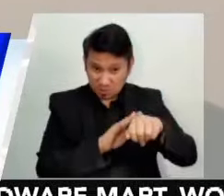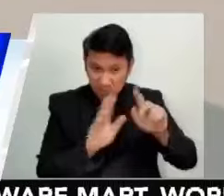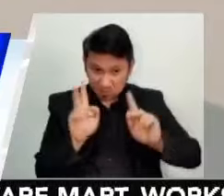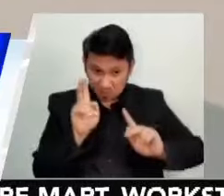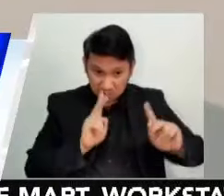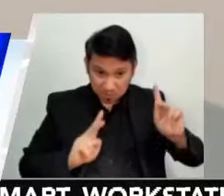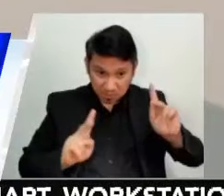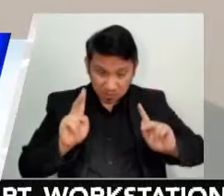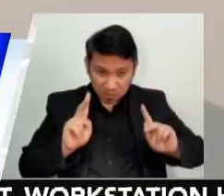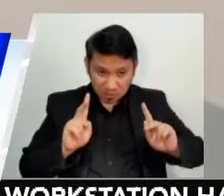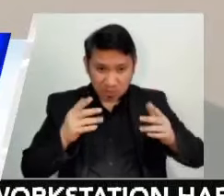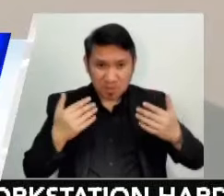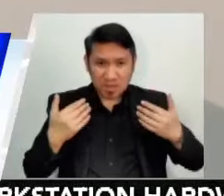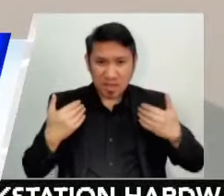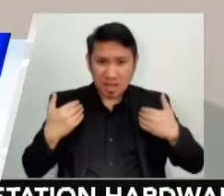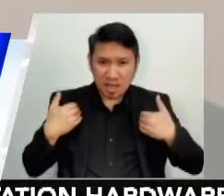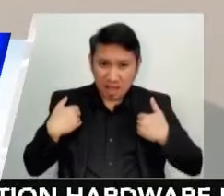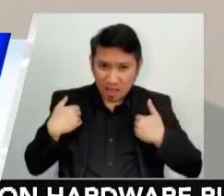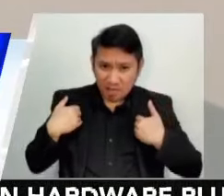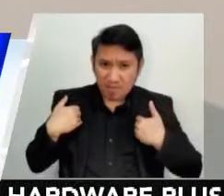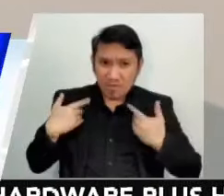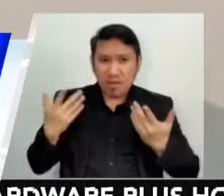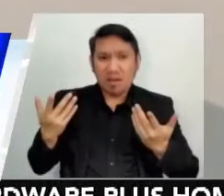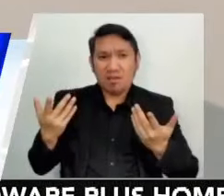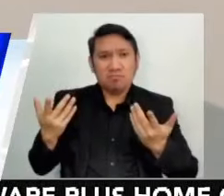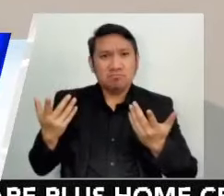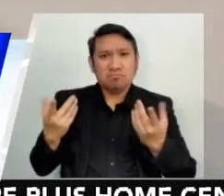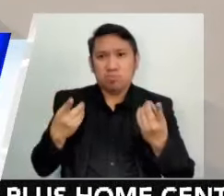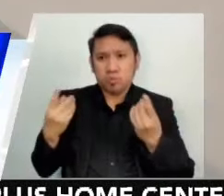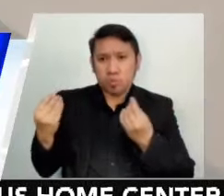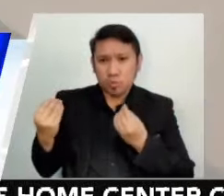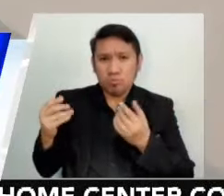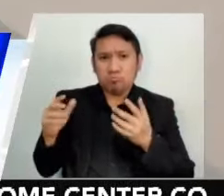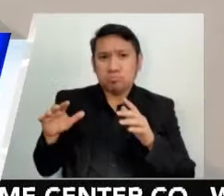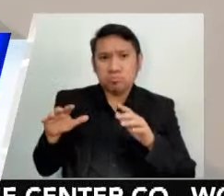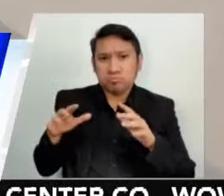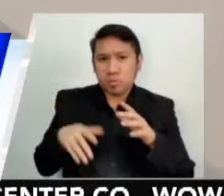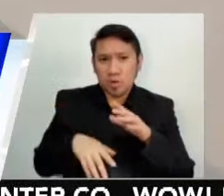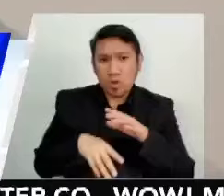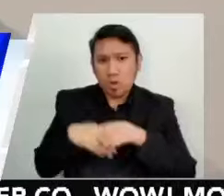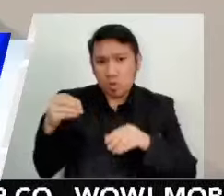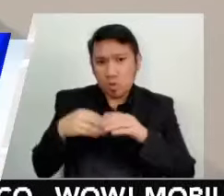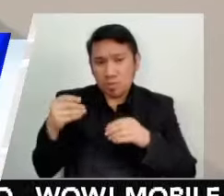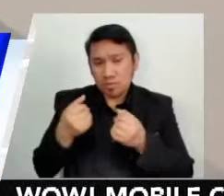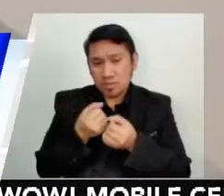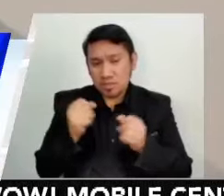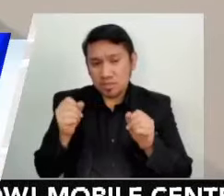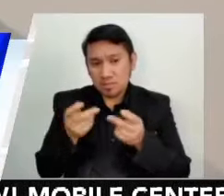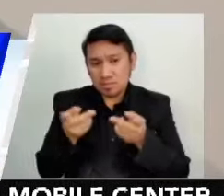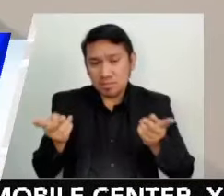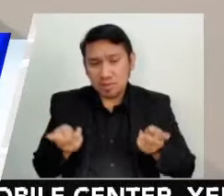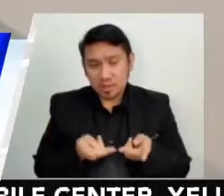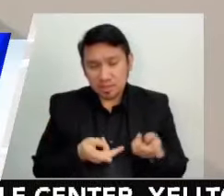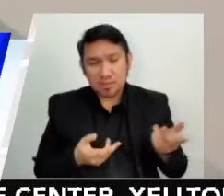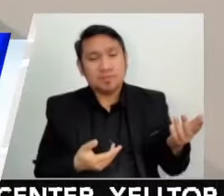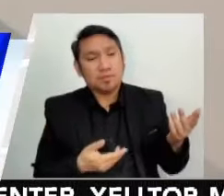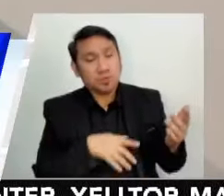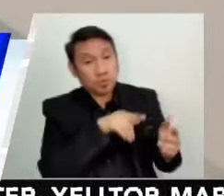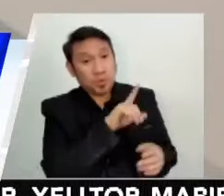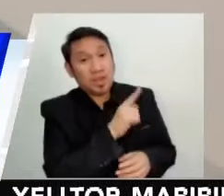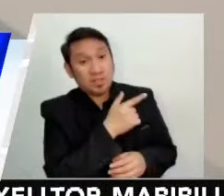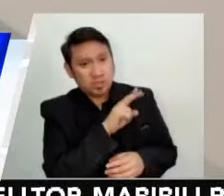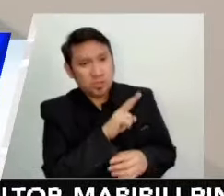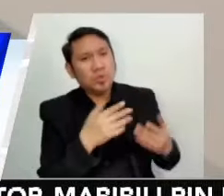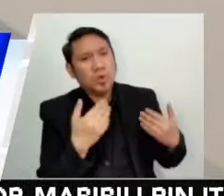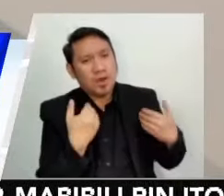parang evacuation? Yung LGU sa La Carlota City, nagpa-evacuate sila. Opo.